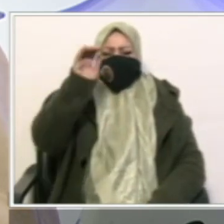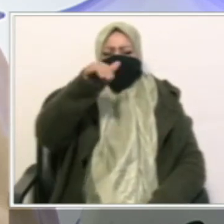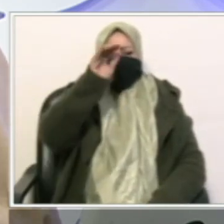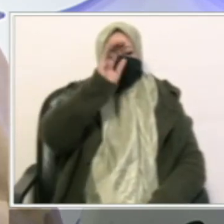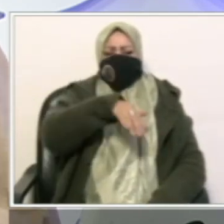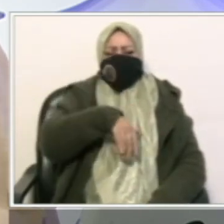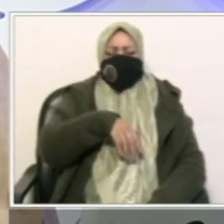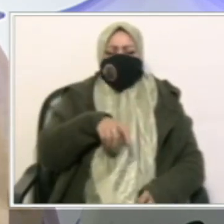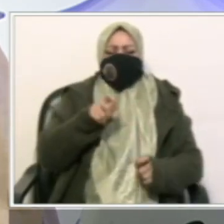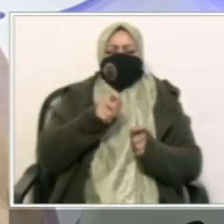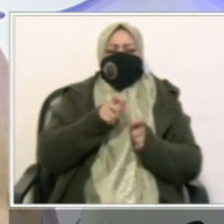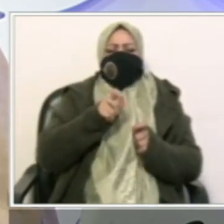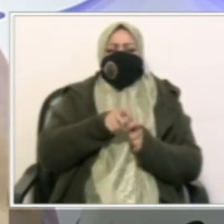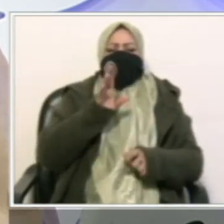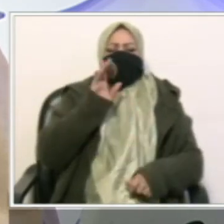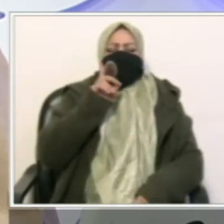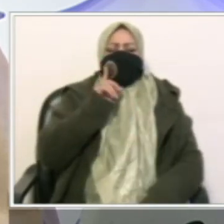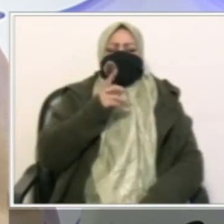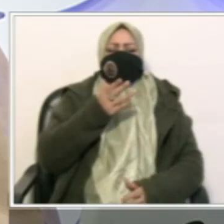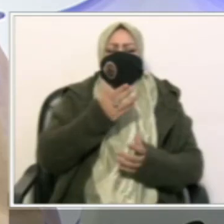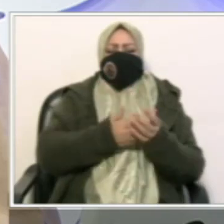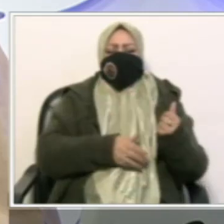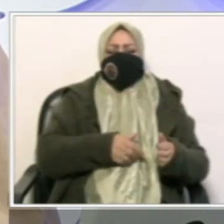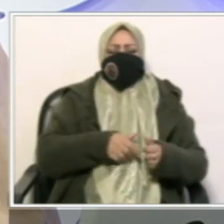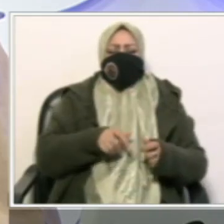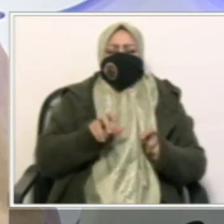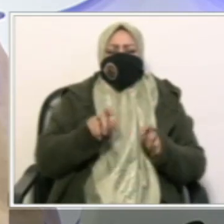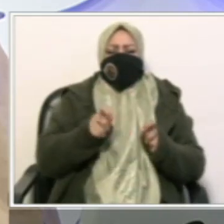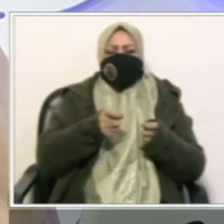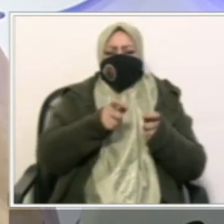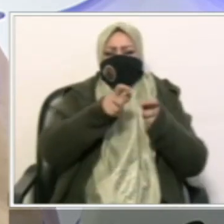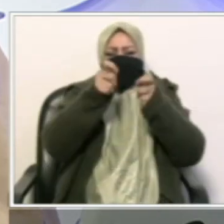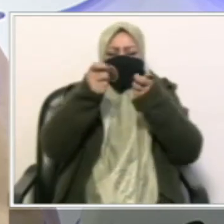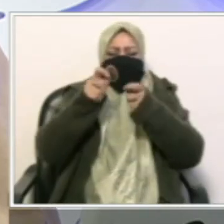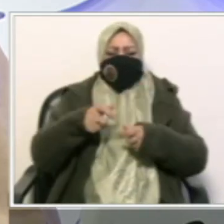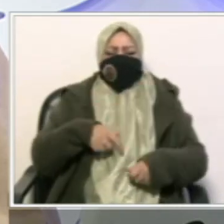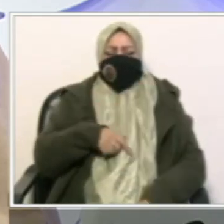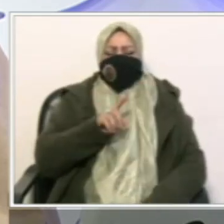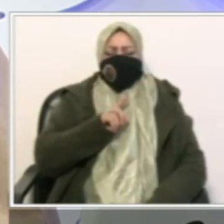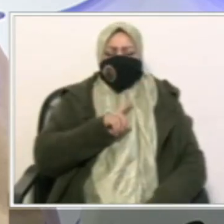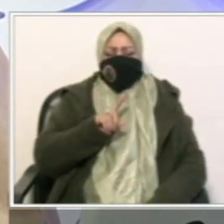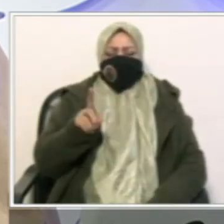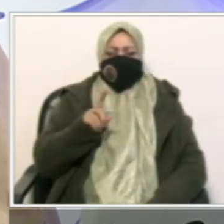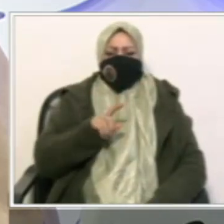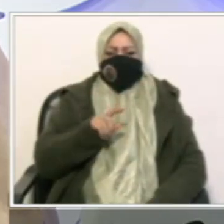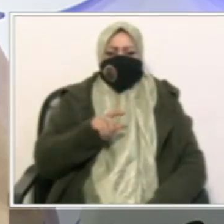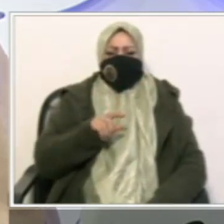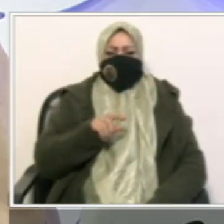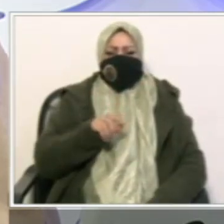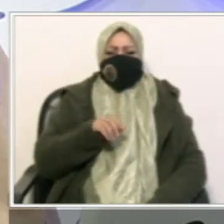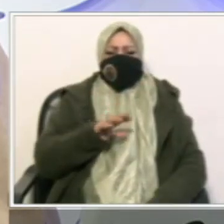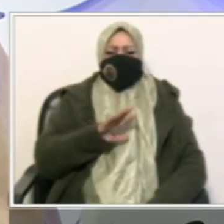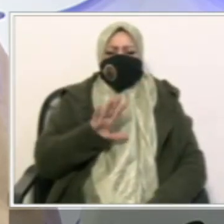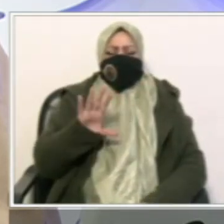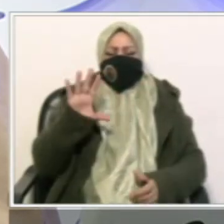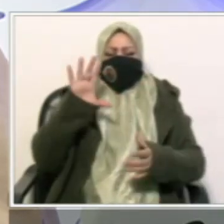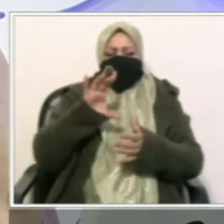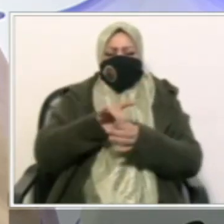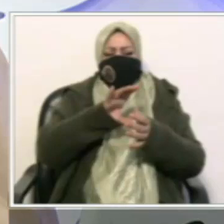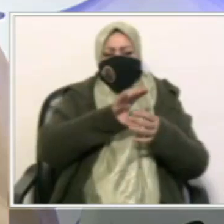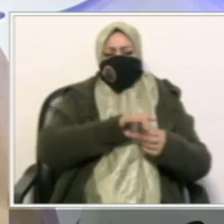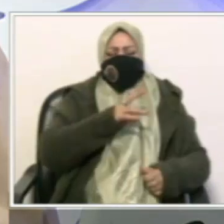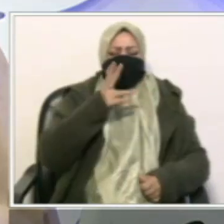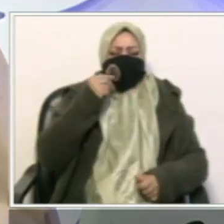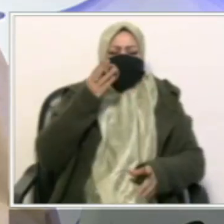تضبط هذه المواقع في صف في الموقع متاعك وفي خط الوايرس متاعك وخط النت، أنك